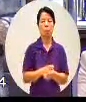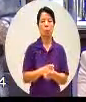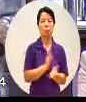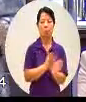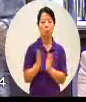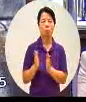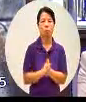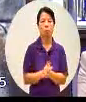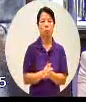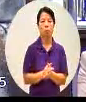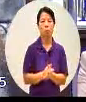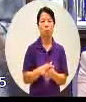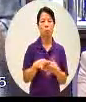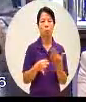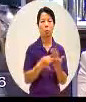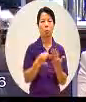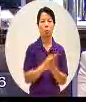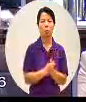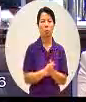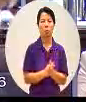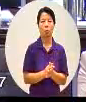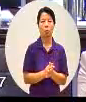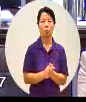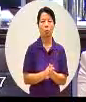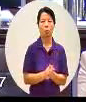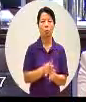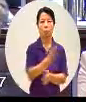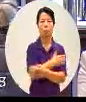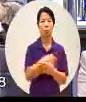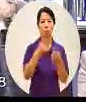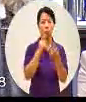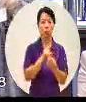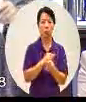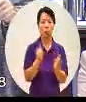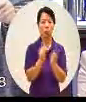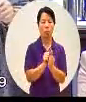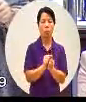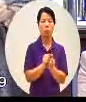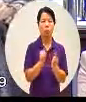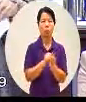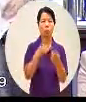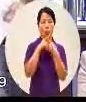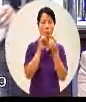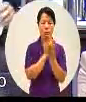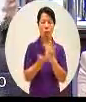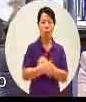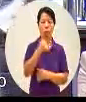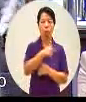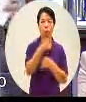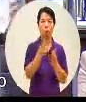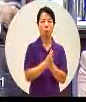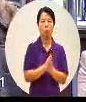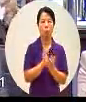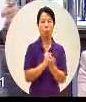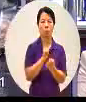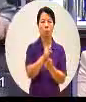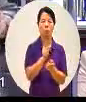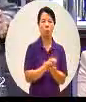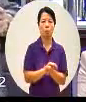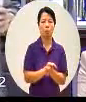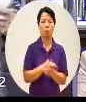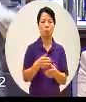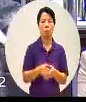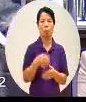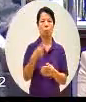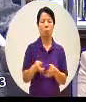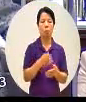就以我们的陈副秘书长，伊如果你讲议员吼，伊对这个规个重